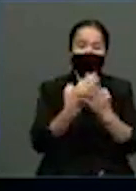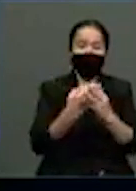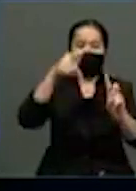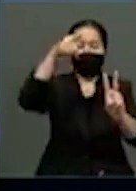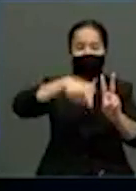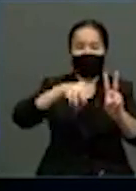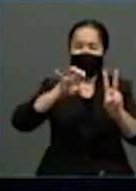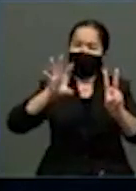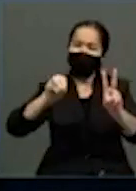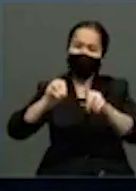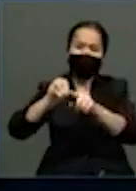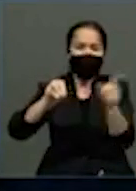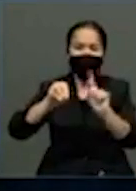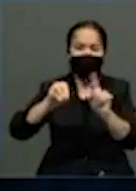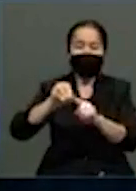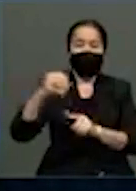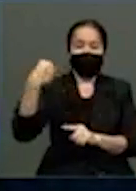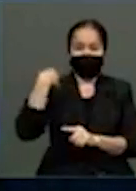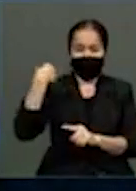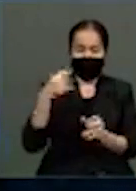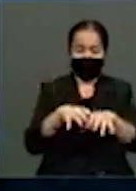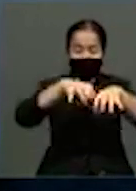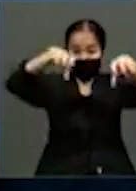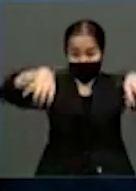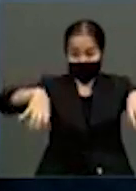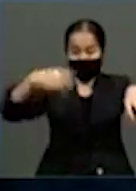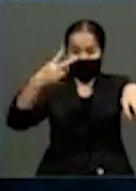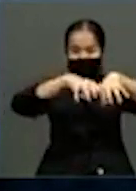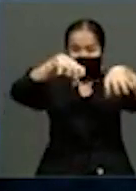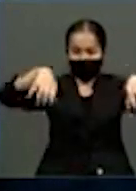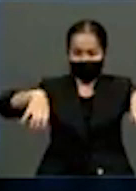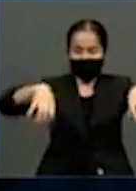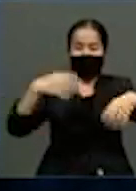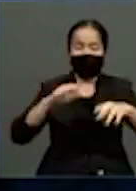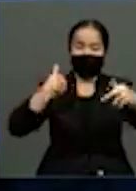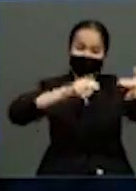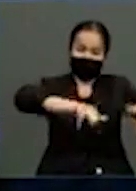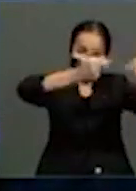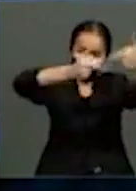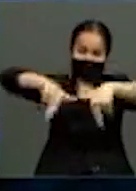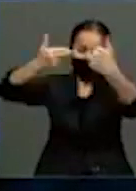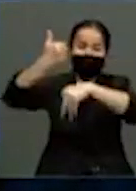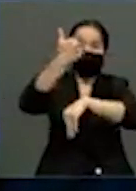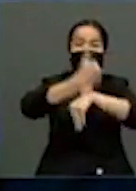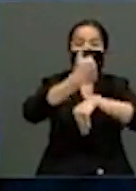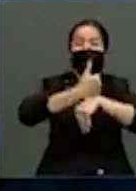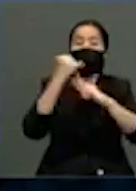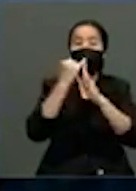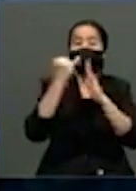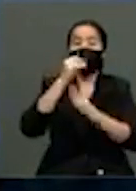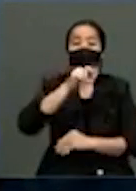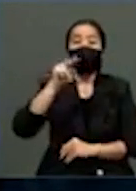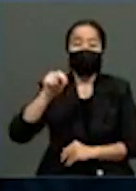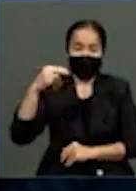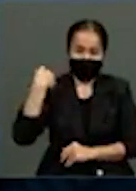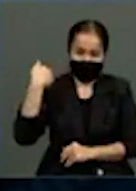2,450 ตรงนี้แจกแจงมาเขามีอยู่2เรือนจำวันนี้มีการทำเทเลคอนเฟอเรนซ์กับทางที่จังหวัดนนทบุรีนะครับโด